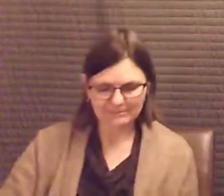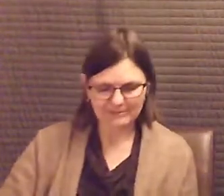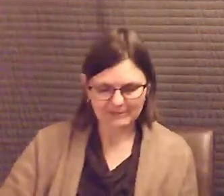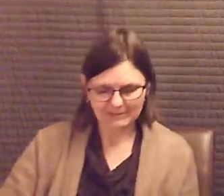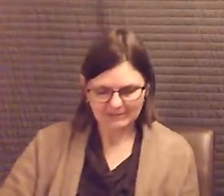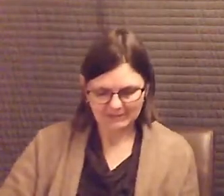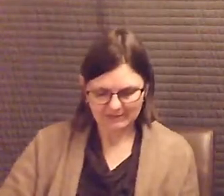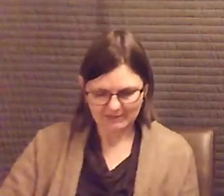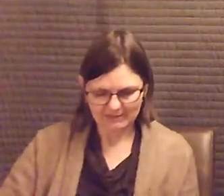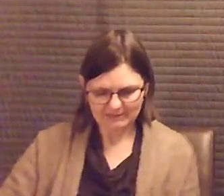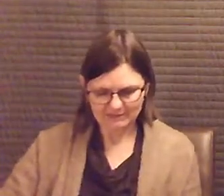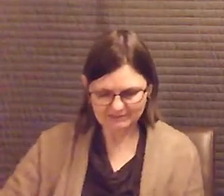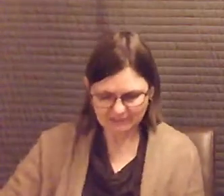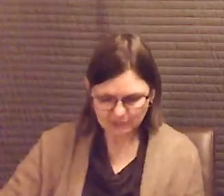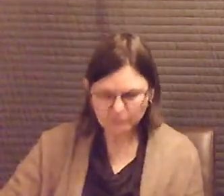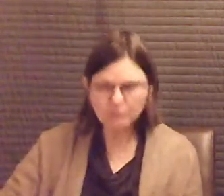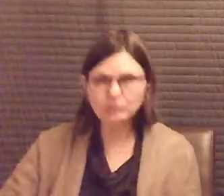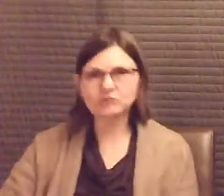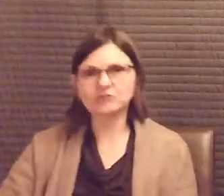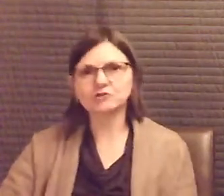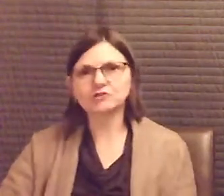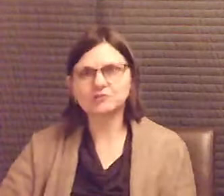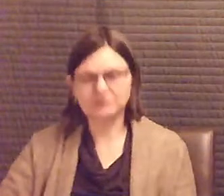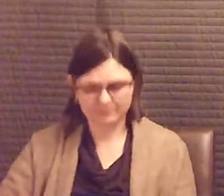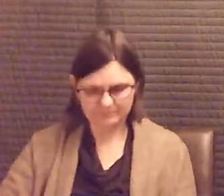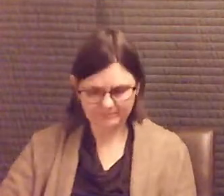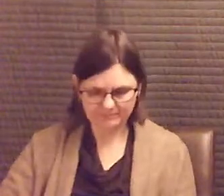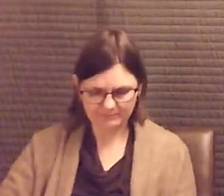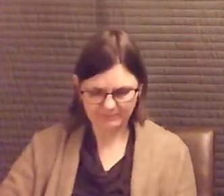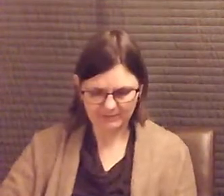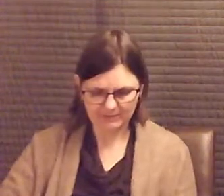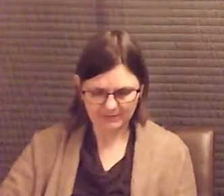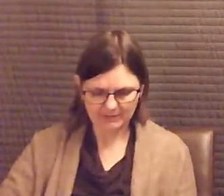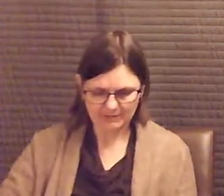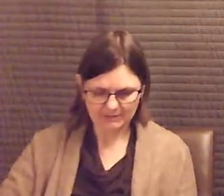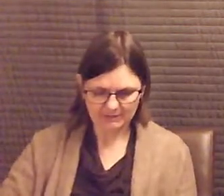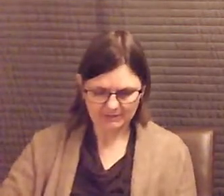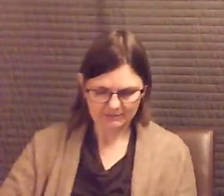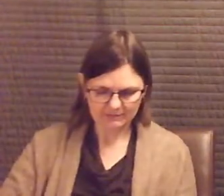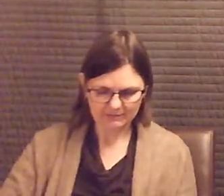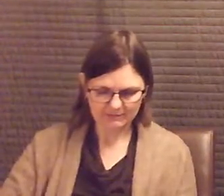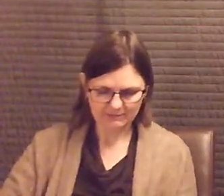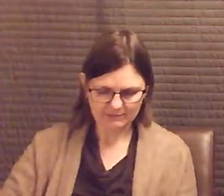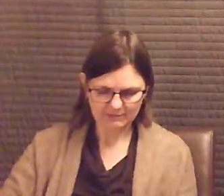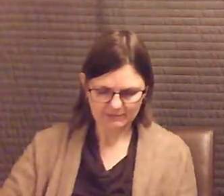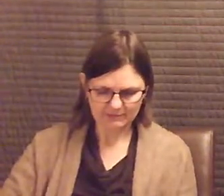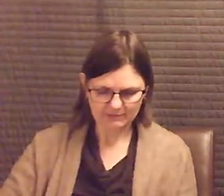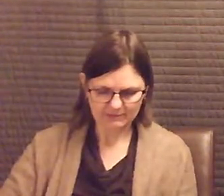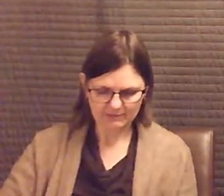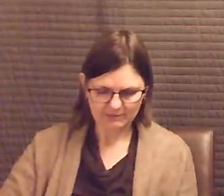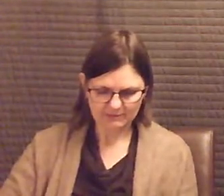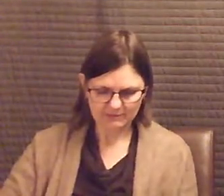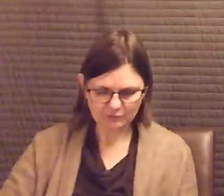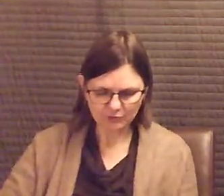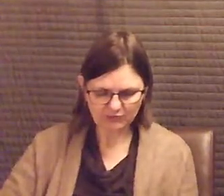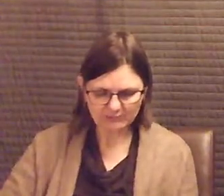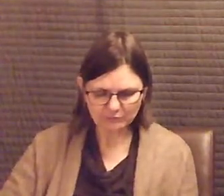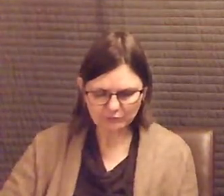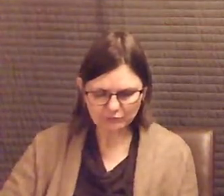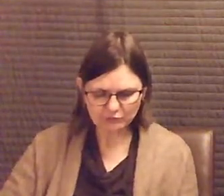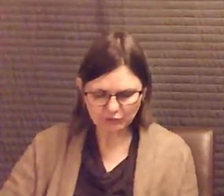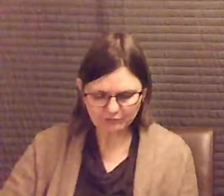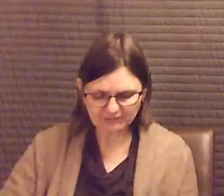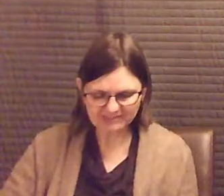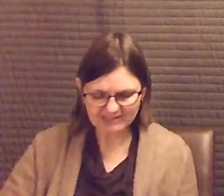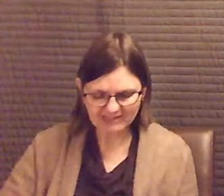care broeders en zusters zeer op tubeless is in een primaat in any of your lieve wickham aanbieding haar er nooit iemand